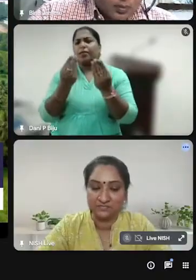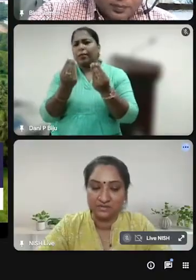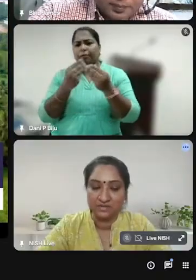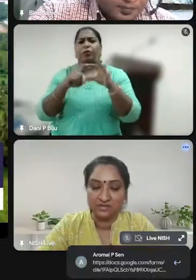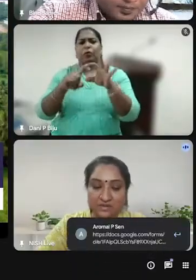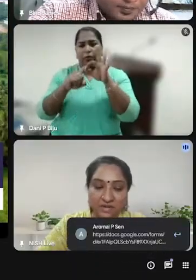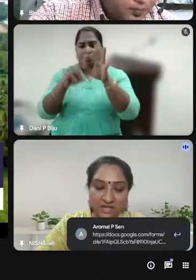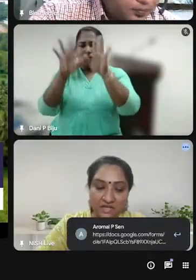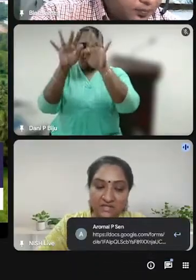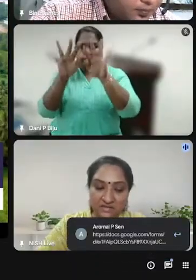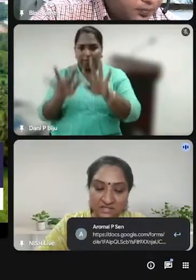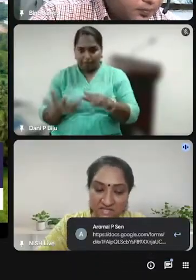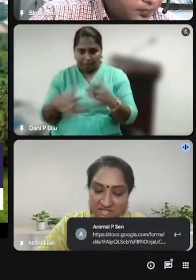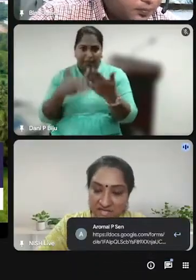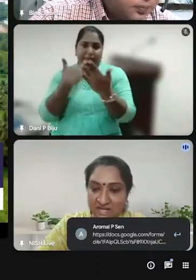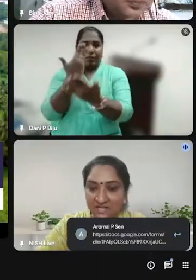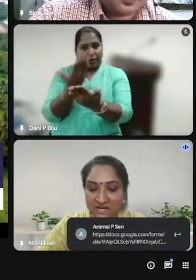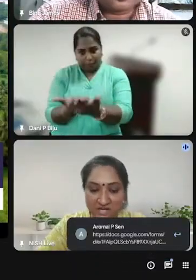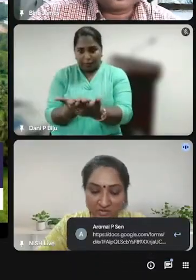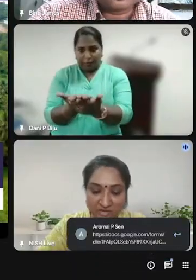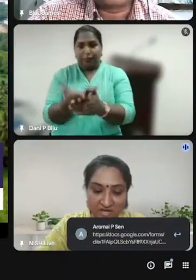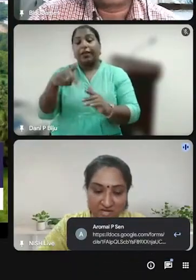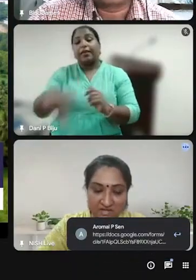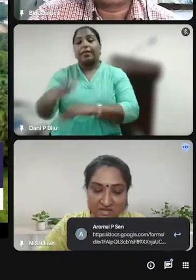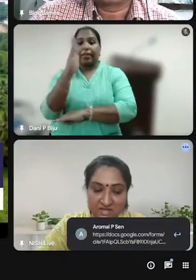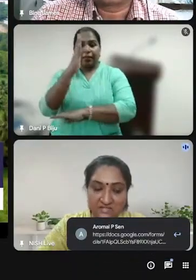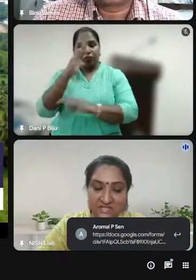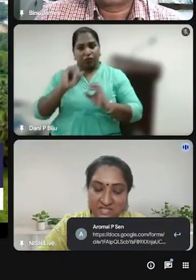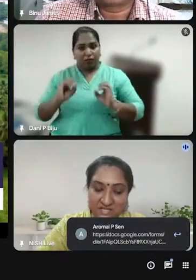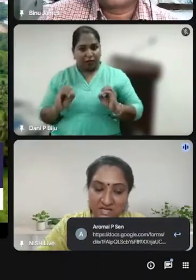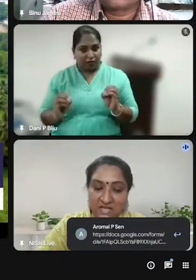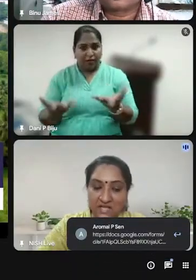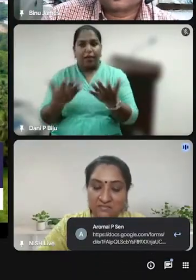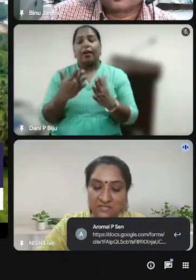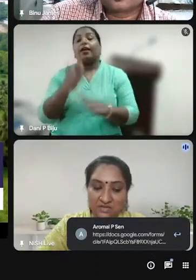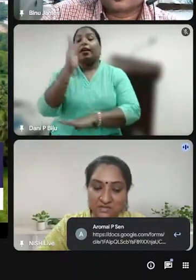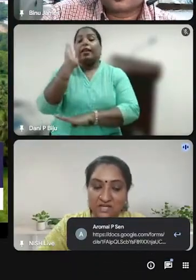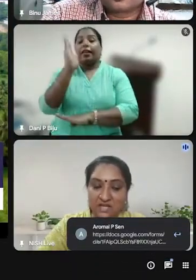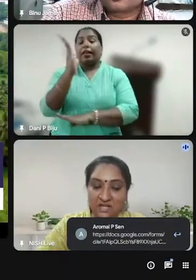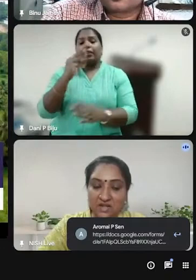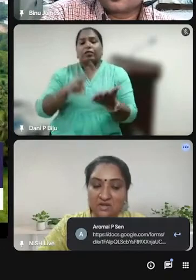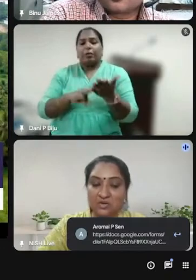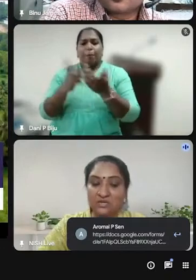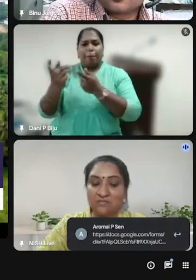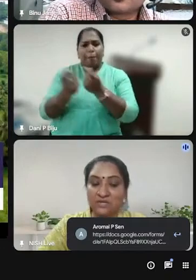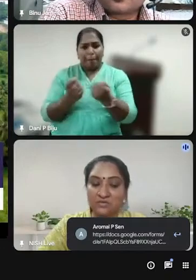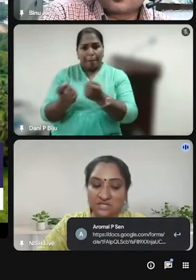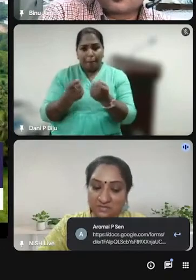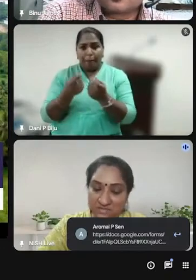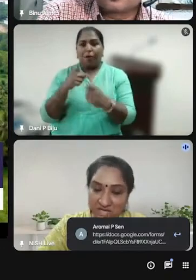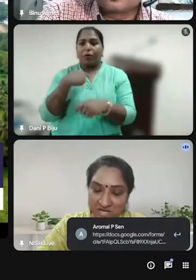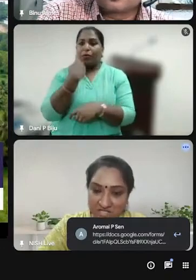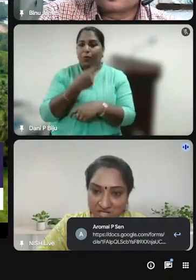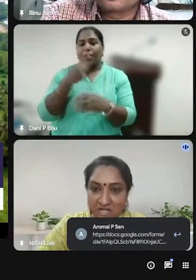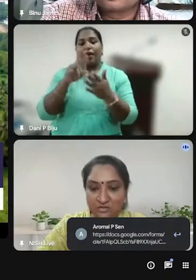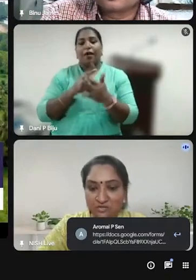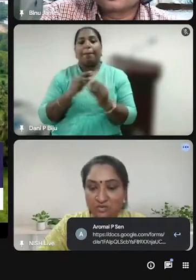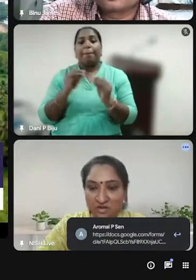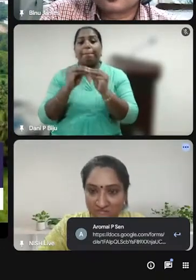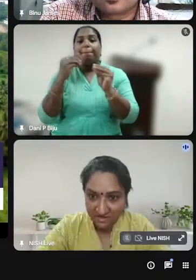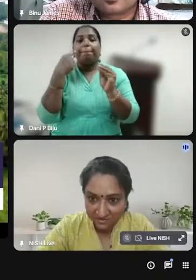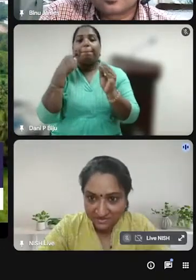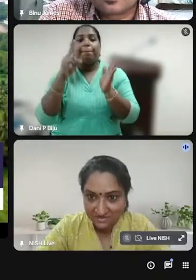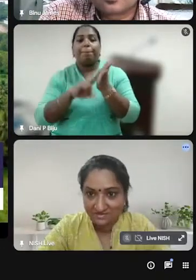പൂരിപ്പിക്കേണ്ടതാണ്. നമ്മുടെ ഇന്നത്തെ സെഷനിലേക്ക് കടക്കുകയാണ്. സെഷൻ കൈകാര്യം ചെയ്യുന്നതിനായി ഡോക്ടർ ബിനു ജെയിംസിനെ